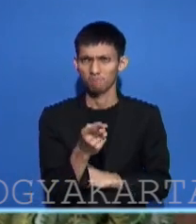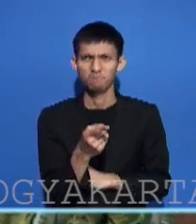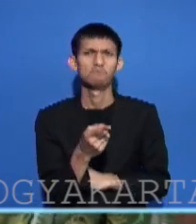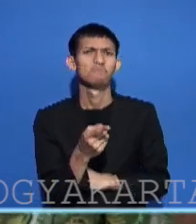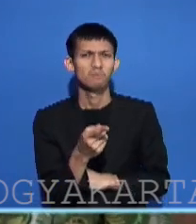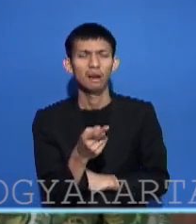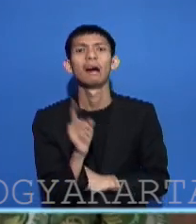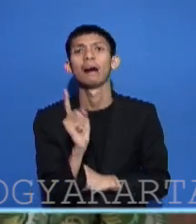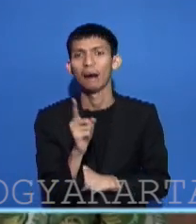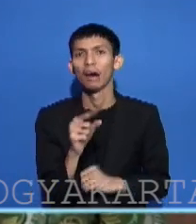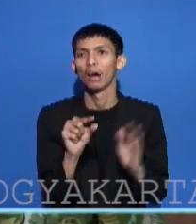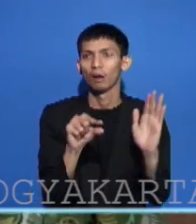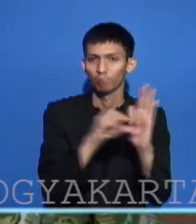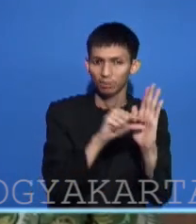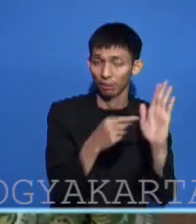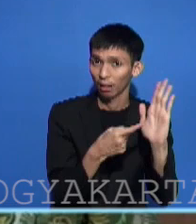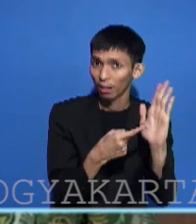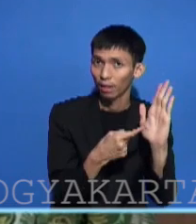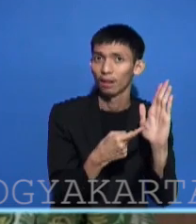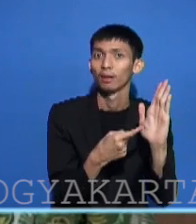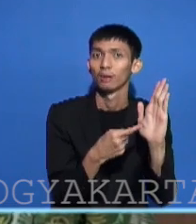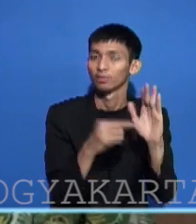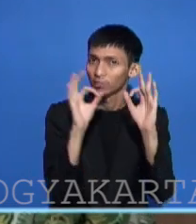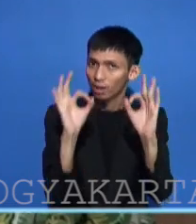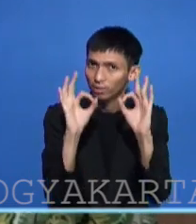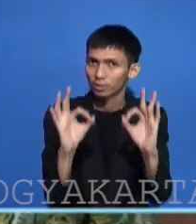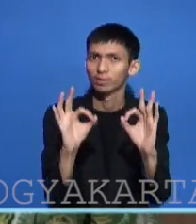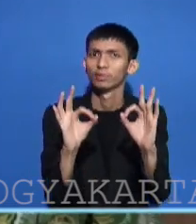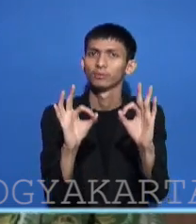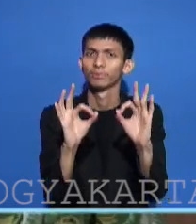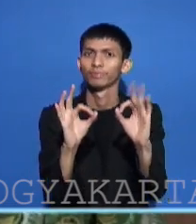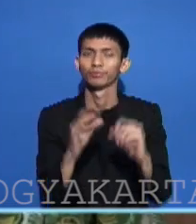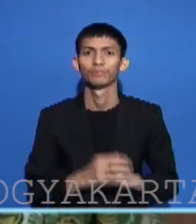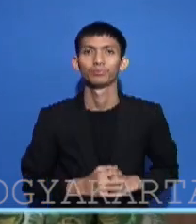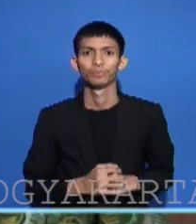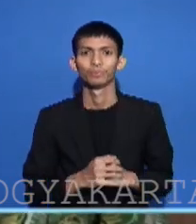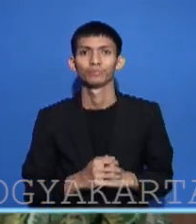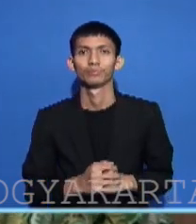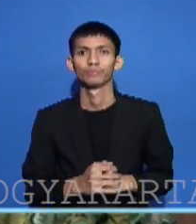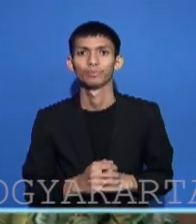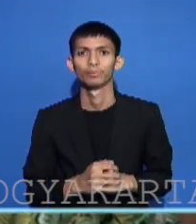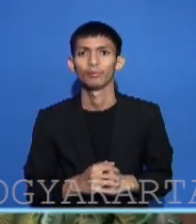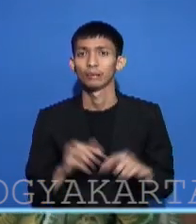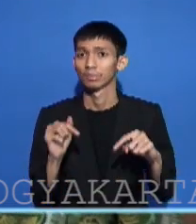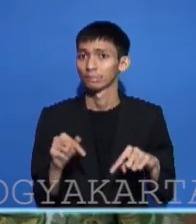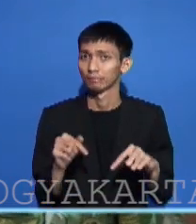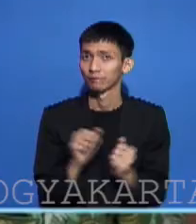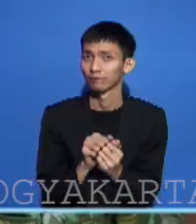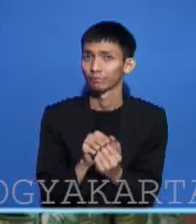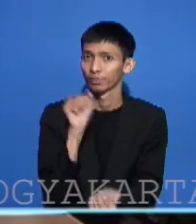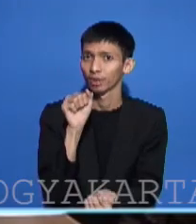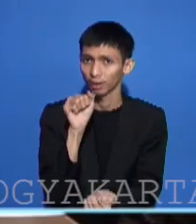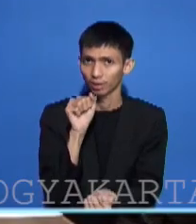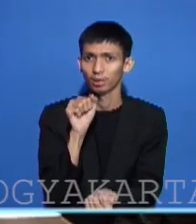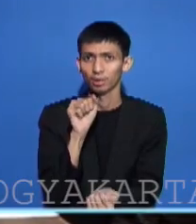adijium ya, bahwa satu saksi bukanlah saksi ya, apalagi ini nanti akta PPAT ini tidak lagi